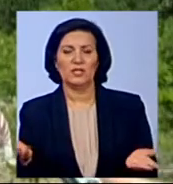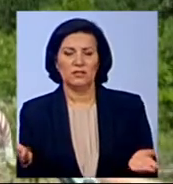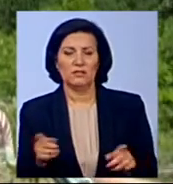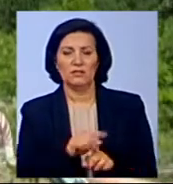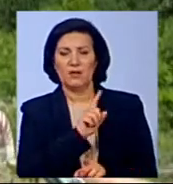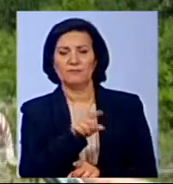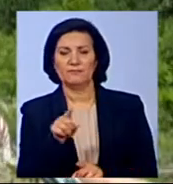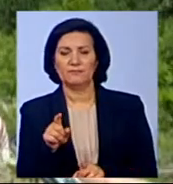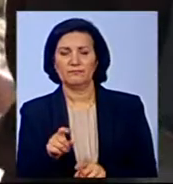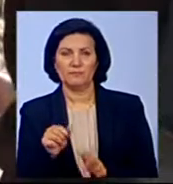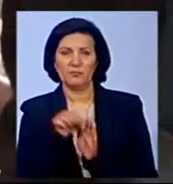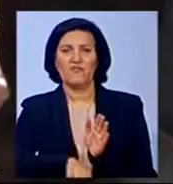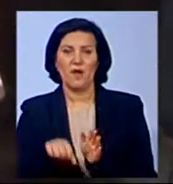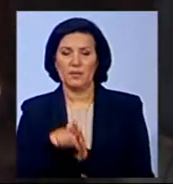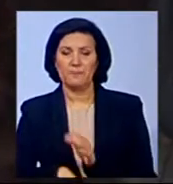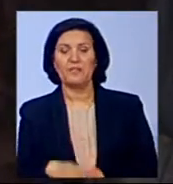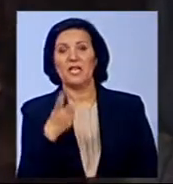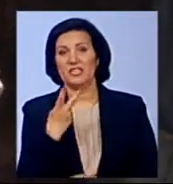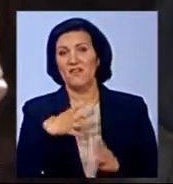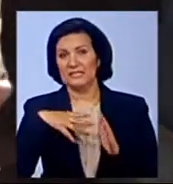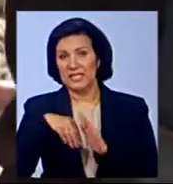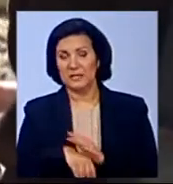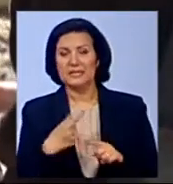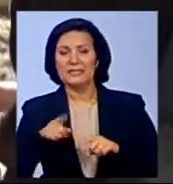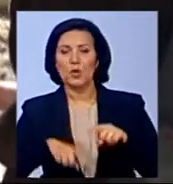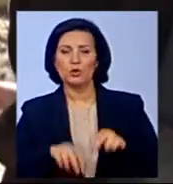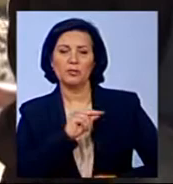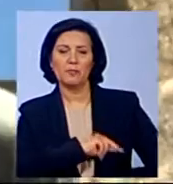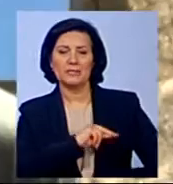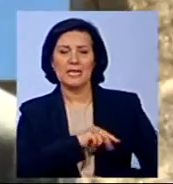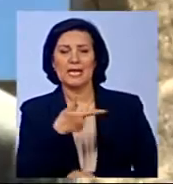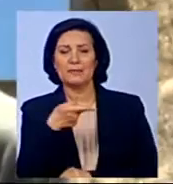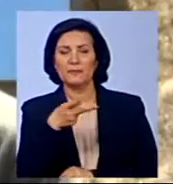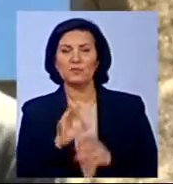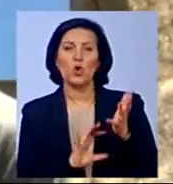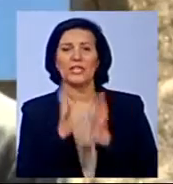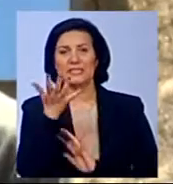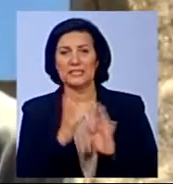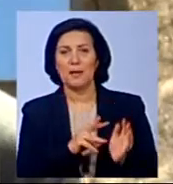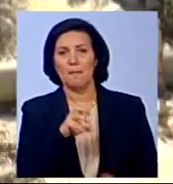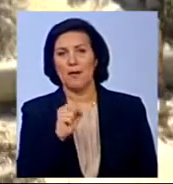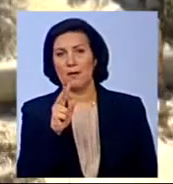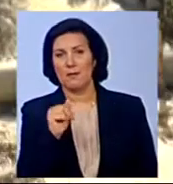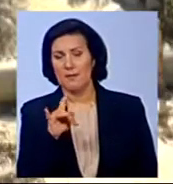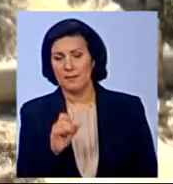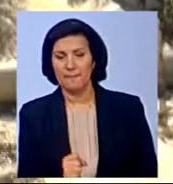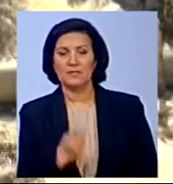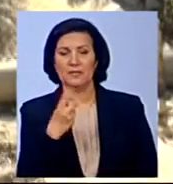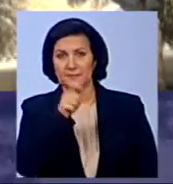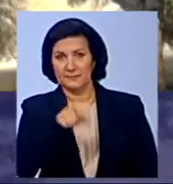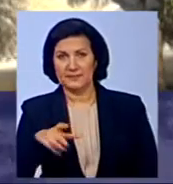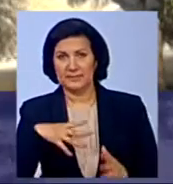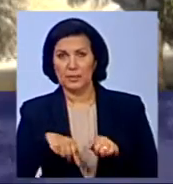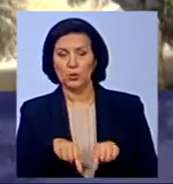там вбивали. Два загиблих підпільники – це родичі працівника Гриньківського лісництва Романа Макара. Двоє, ну, які загинули